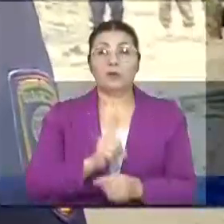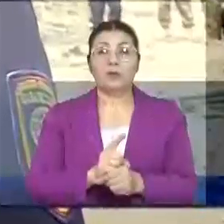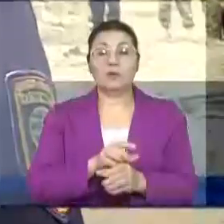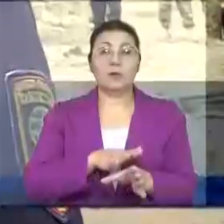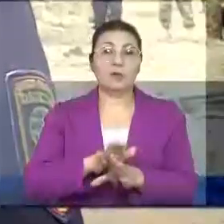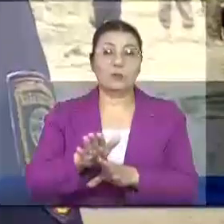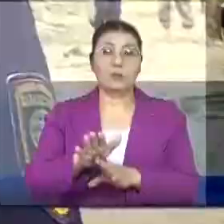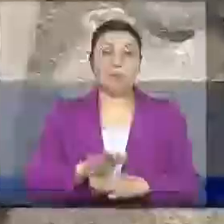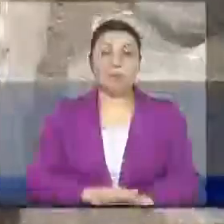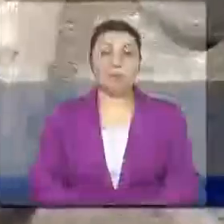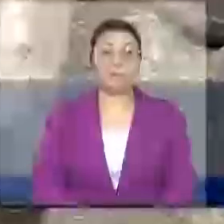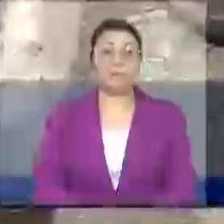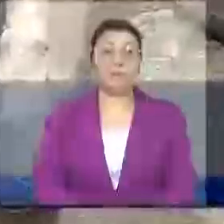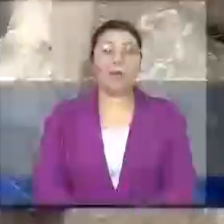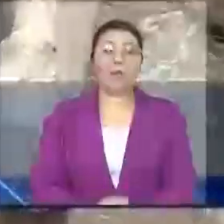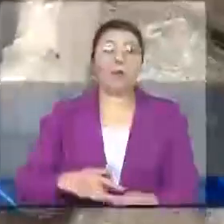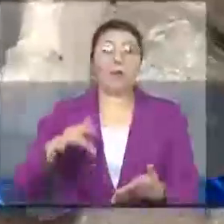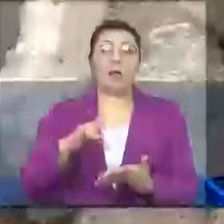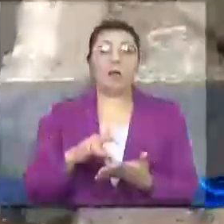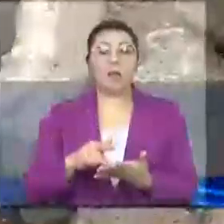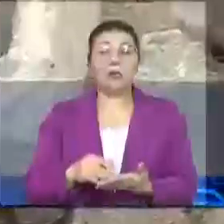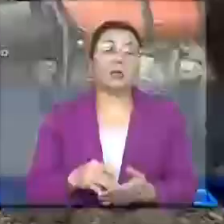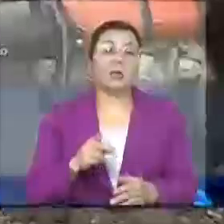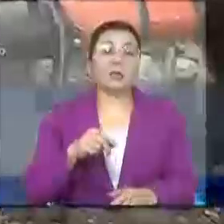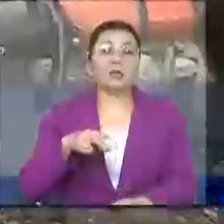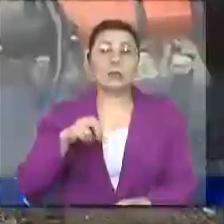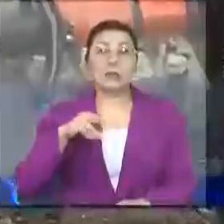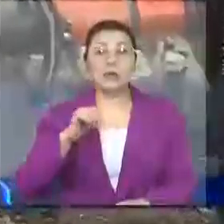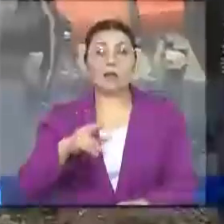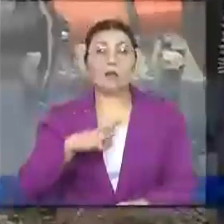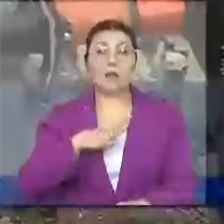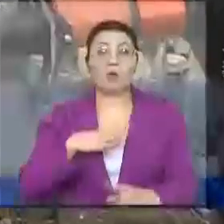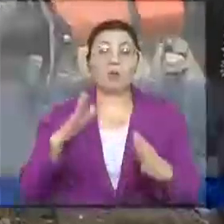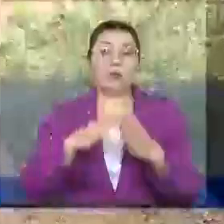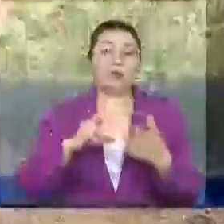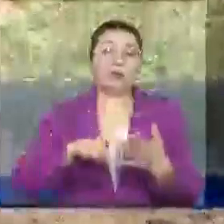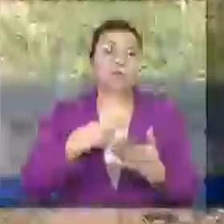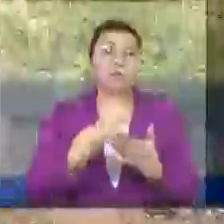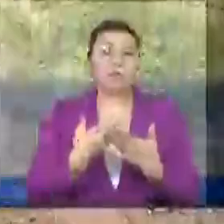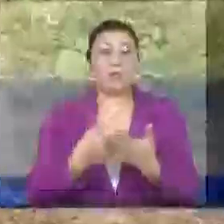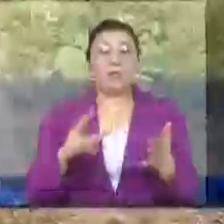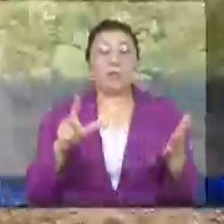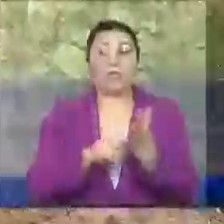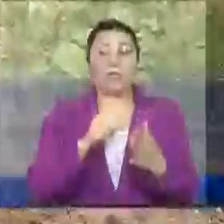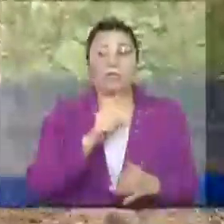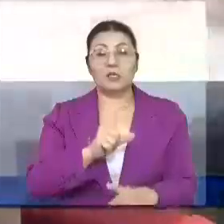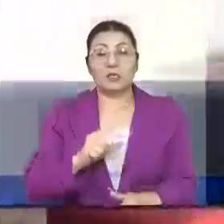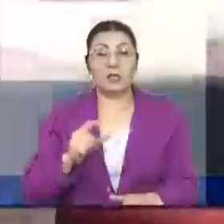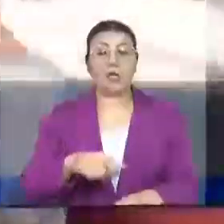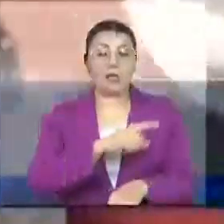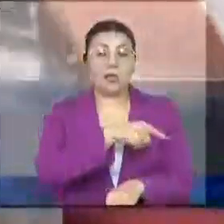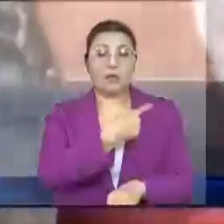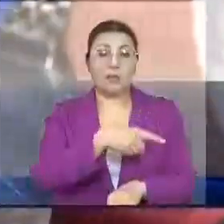жерде орындап көрсететін болады. Қалада жойқын зілзала болып, жүздеген тұрғын үйінде астында қалып қойды. 7 адам жарақат алып, оларға медициналық